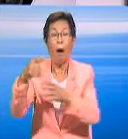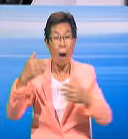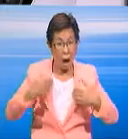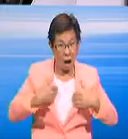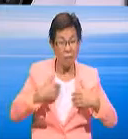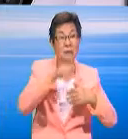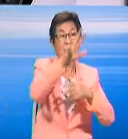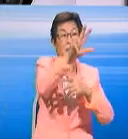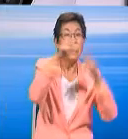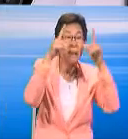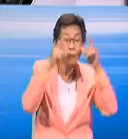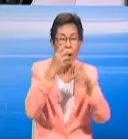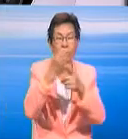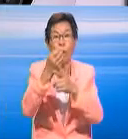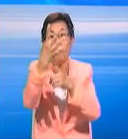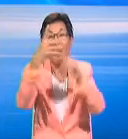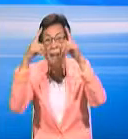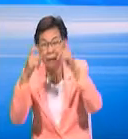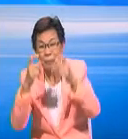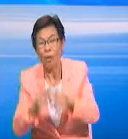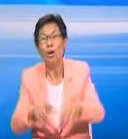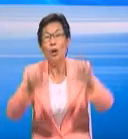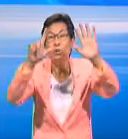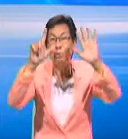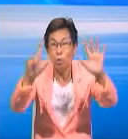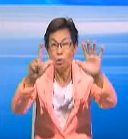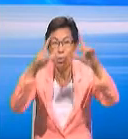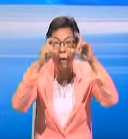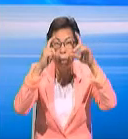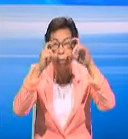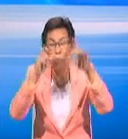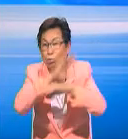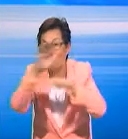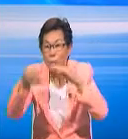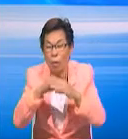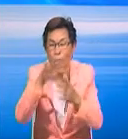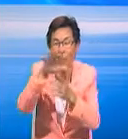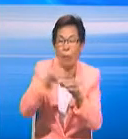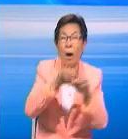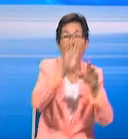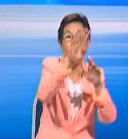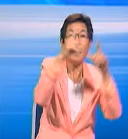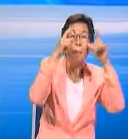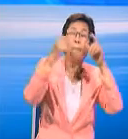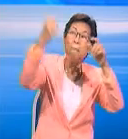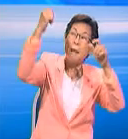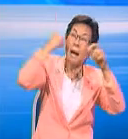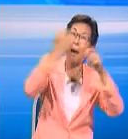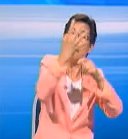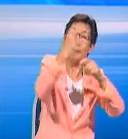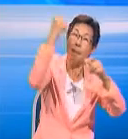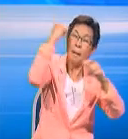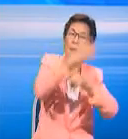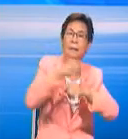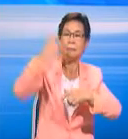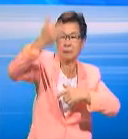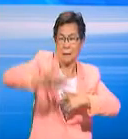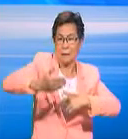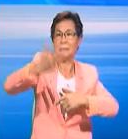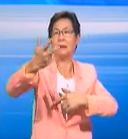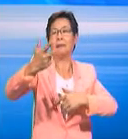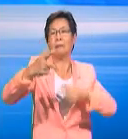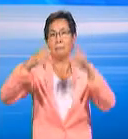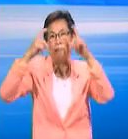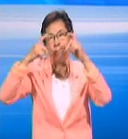mempunyai 3 atau 4 kamera tetapi 7 kesemuanya. Ia meliputi 4 kamera di belakang dan 3 lagi di hadapan.